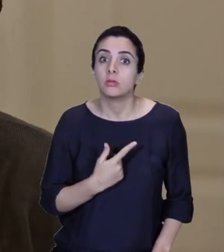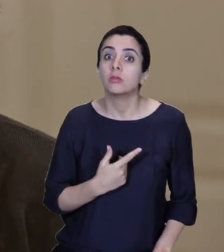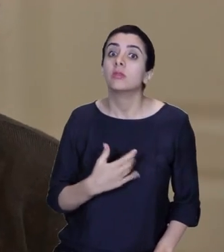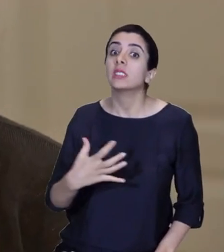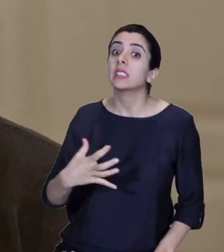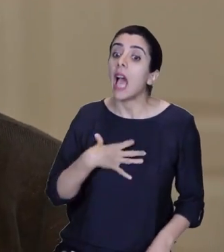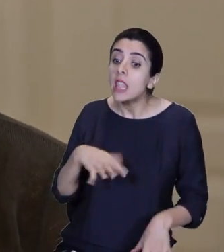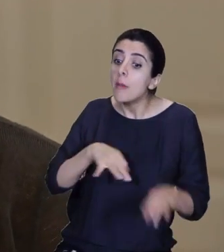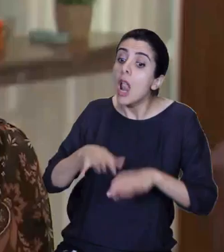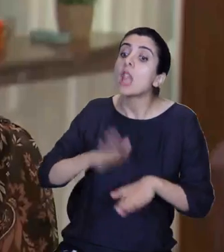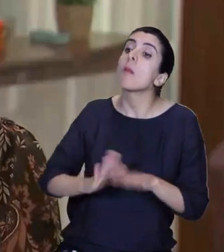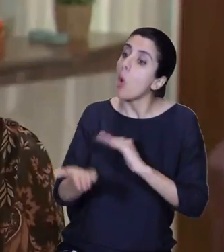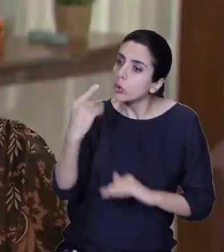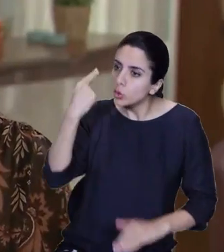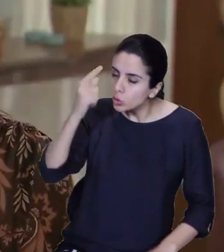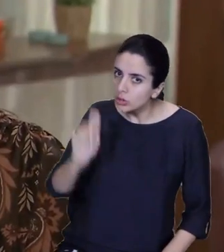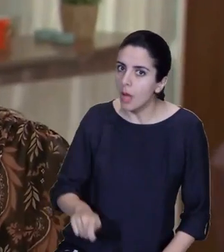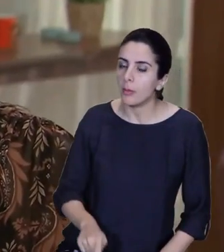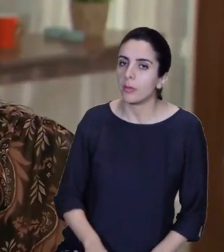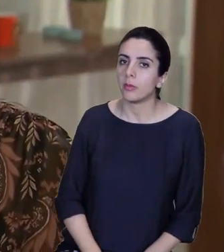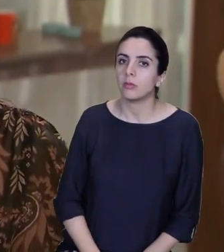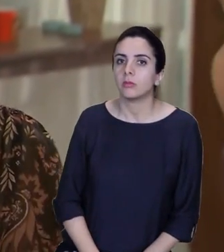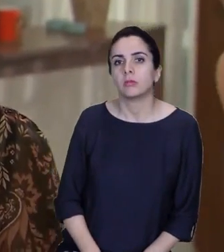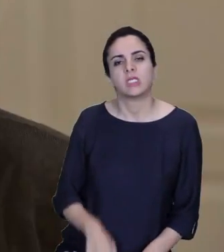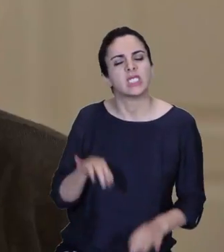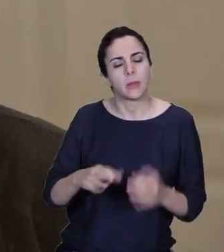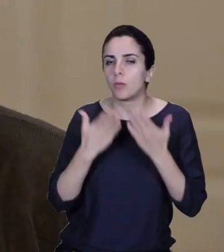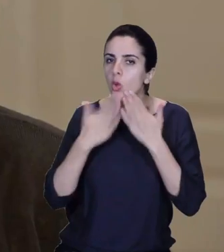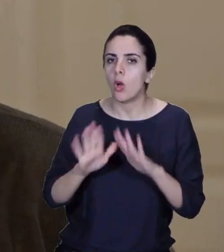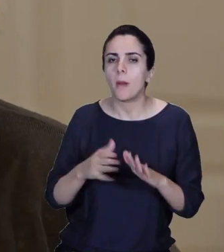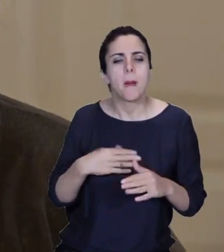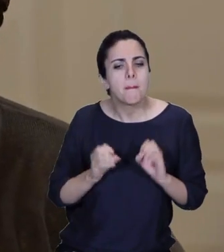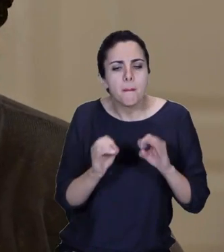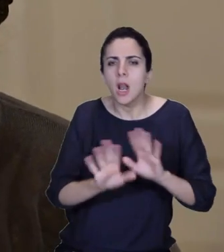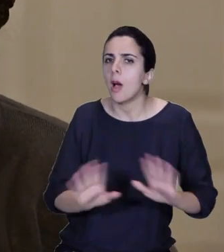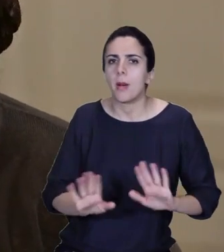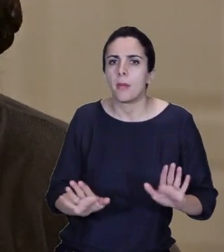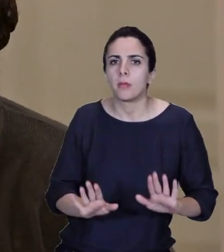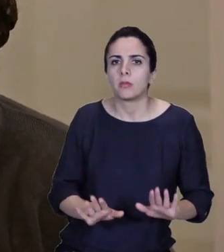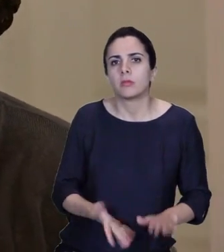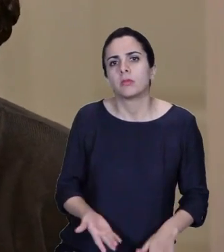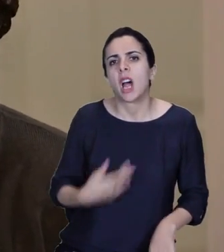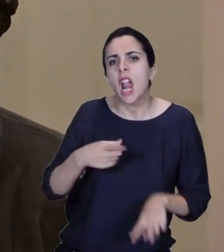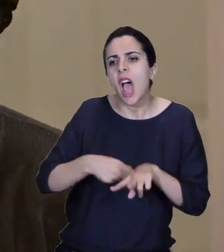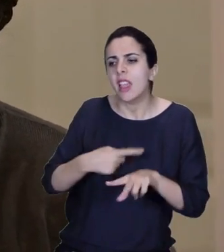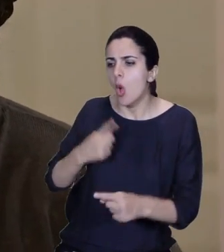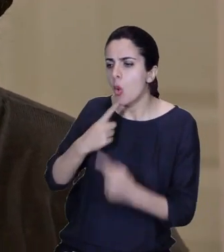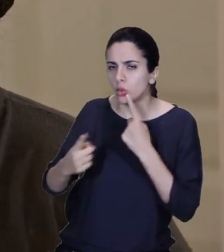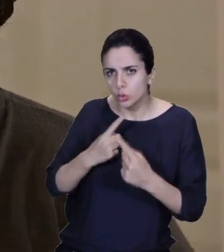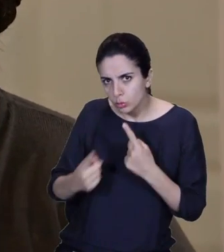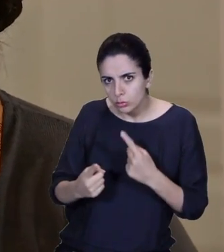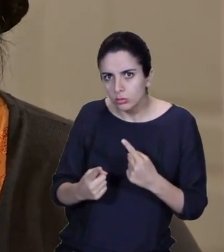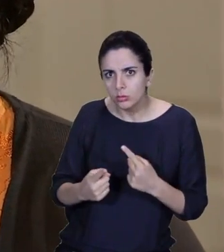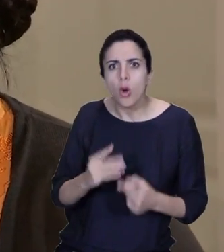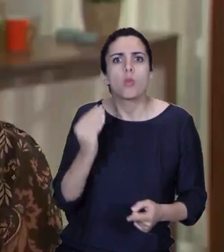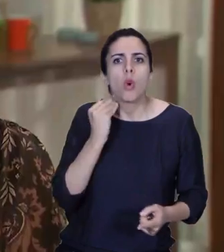başına işler çevirmeden önce düşünecektin. Ama artık yok. Bırakmam. Hem zaten ben Yener'le konuştum.